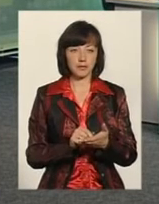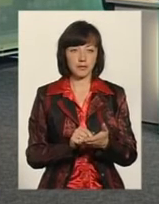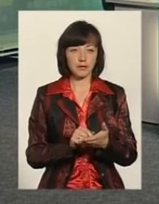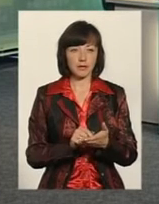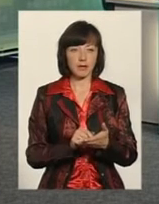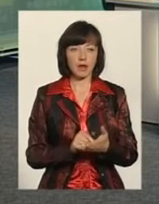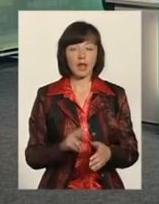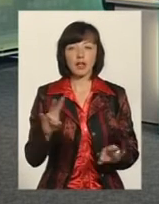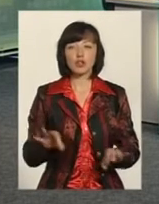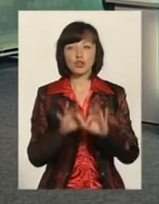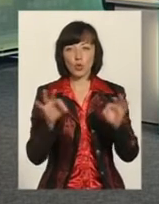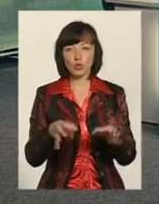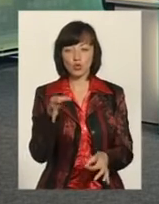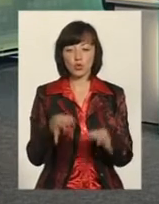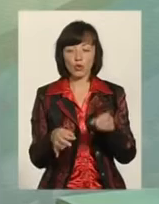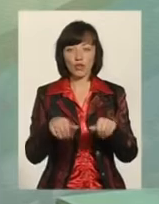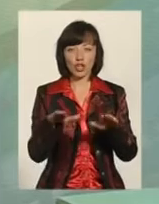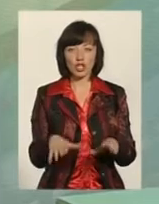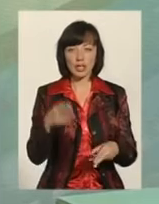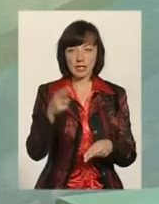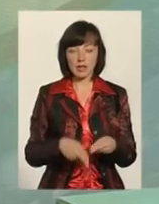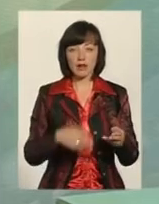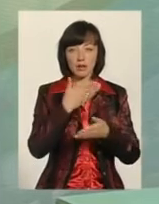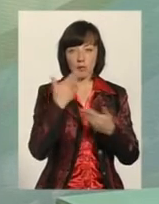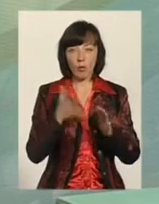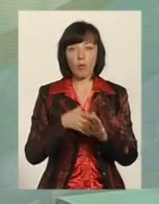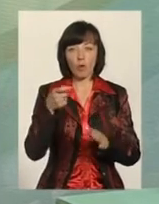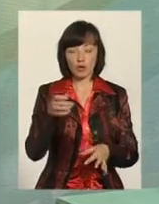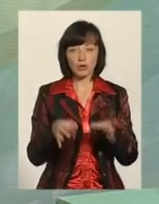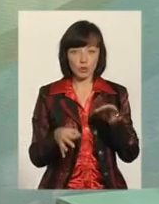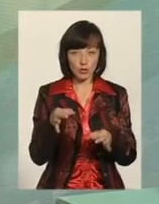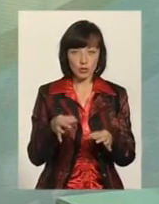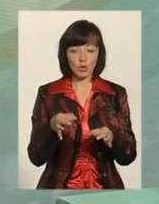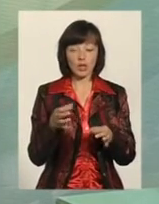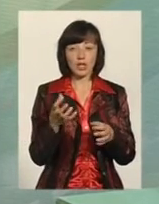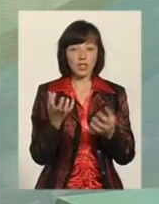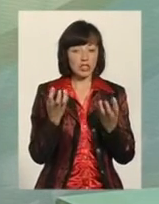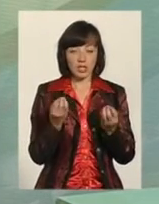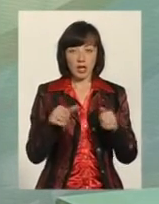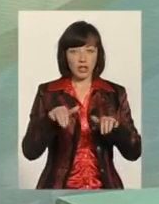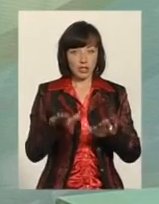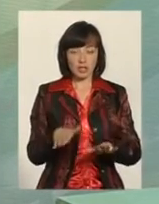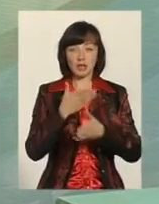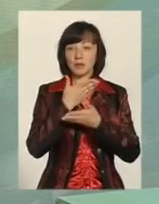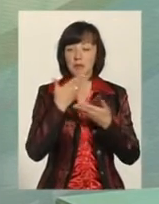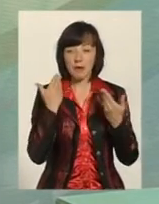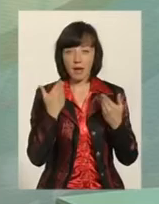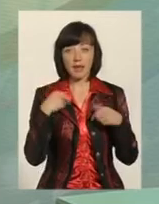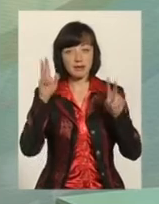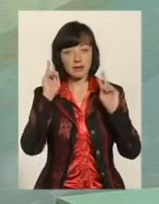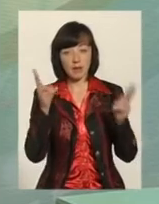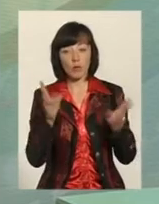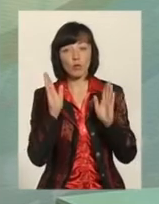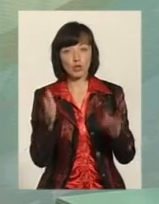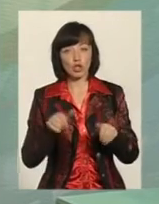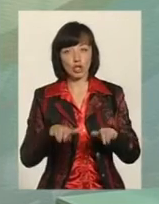Оскільки жодного судового рішення кінцевого нема, ну, подано позов до суду, але це ще не означає, що суд виніс якесь рішення. Я не знаю, яке винесе суд